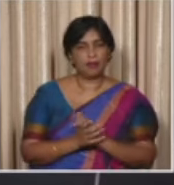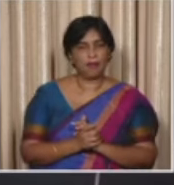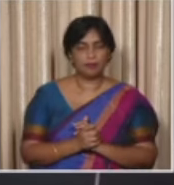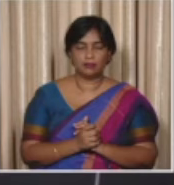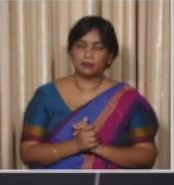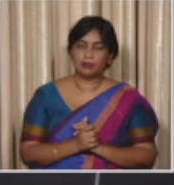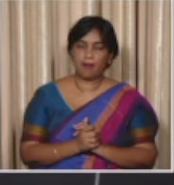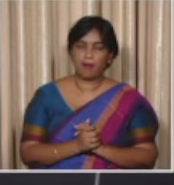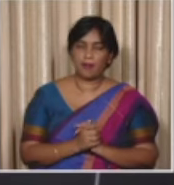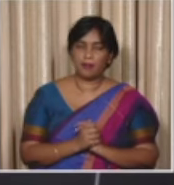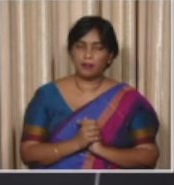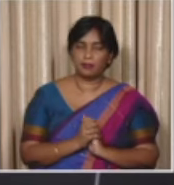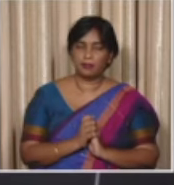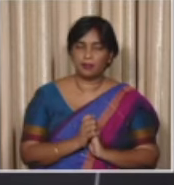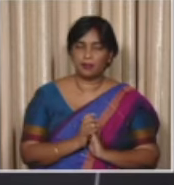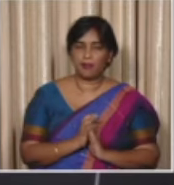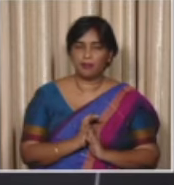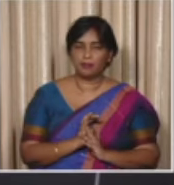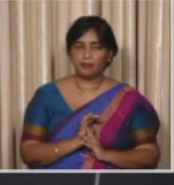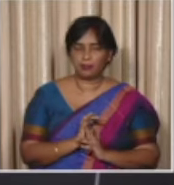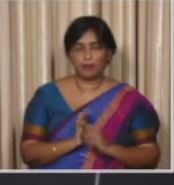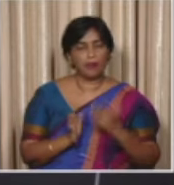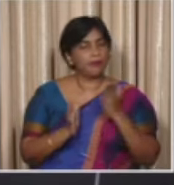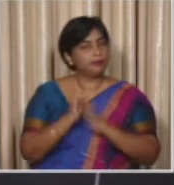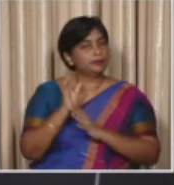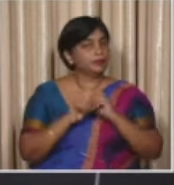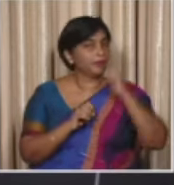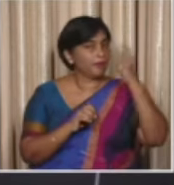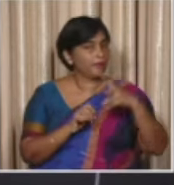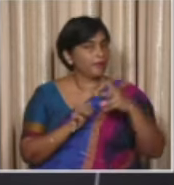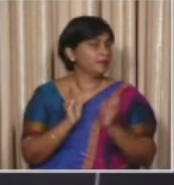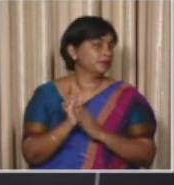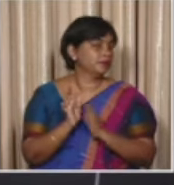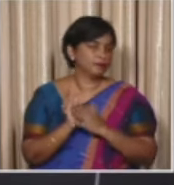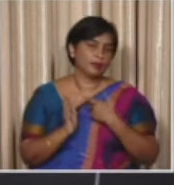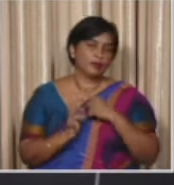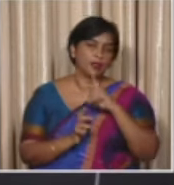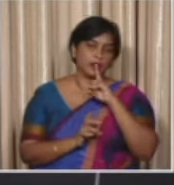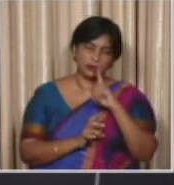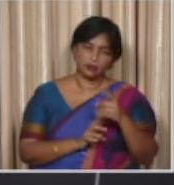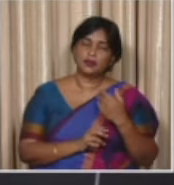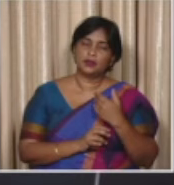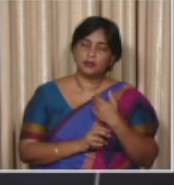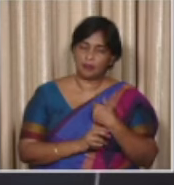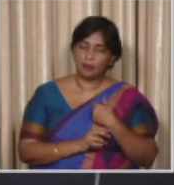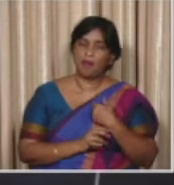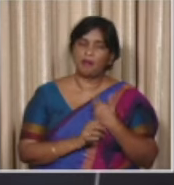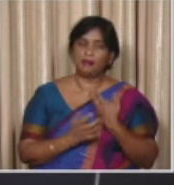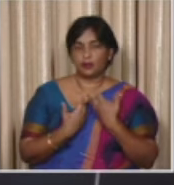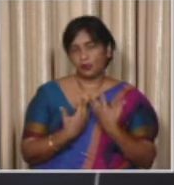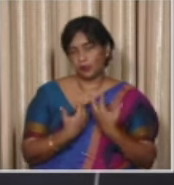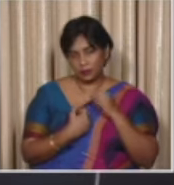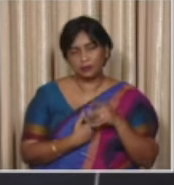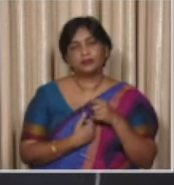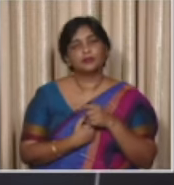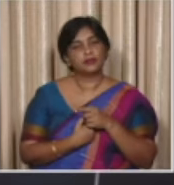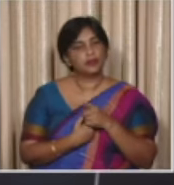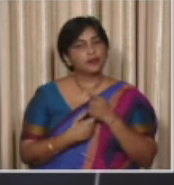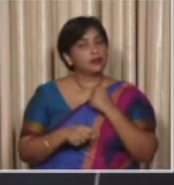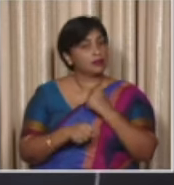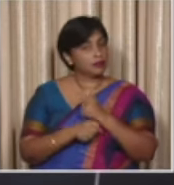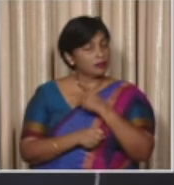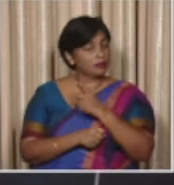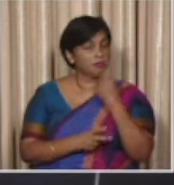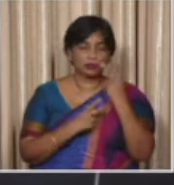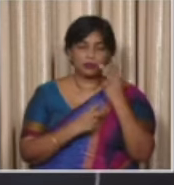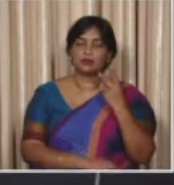නිසා දැන් මේ දෙකම සලකවල්ලා අමාත්‍ය අනුකමිටු මම මොනා කිව්වත් මම ඇමතිවරහට මගේ ඕනෙකම තිබ්බත් භාණ්ඩාගාරයේ